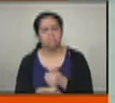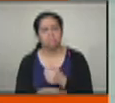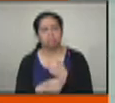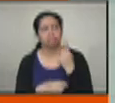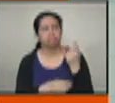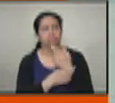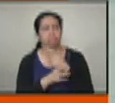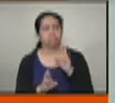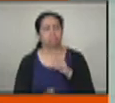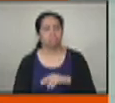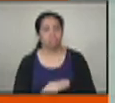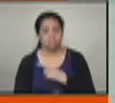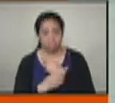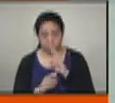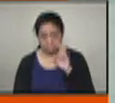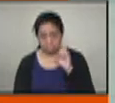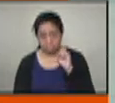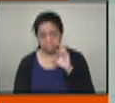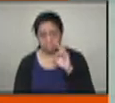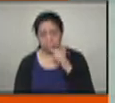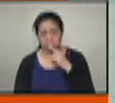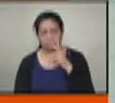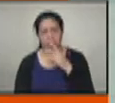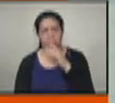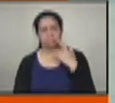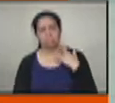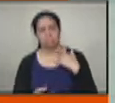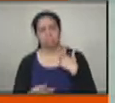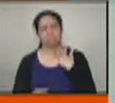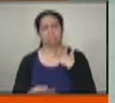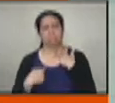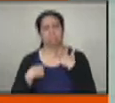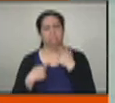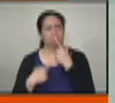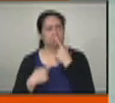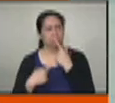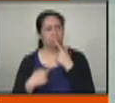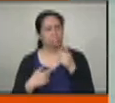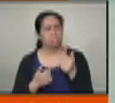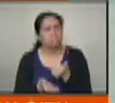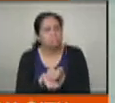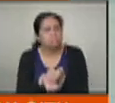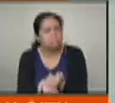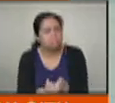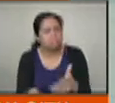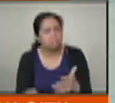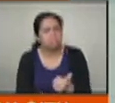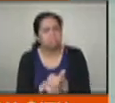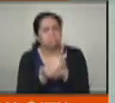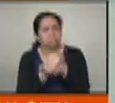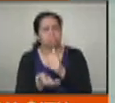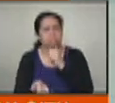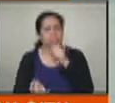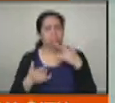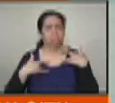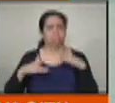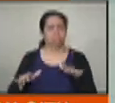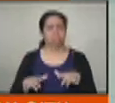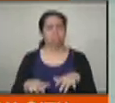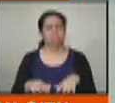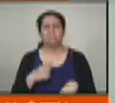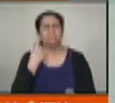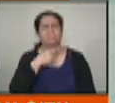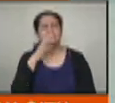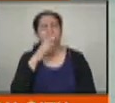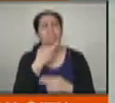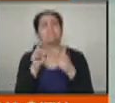po, rescue. Sa rescue? Kasi may lipit nga raw po ako. Ako naman sinabi ko naman po, tinulungan ko naman po yung bata, hindi ko naman po siya pinabayaan kahit naman. Sino